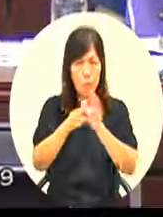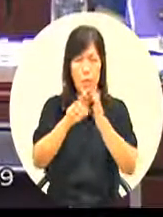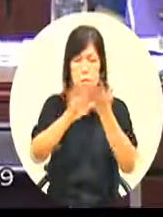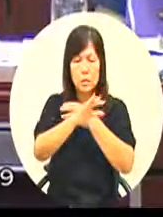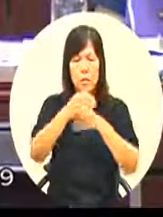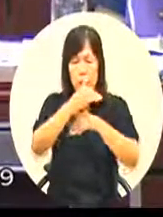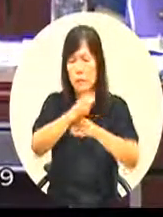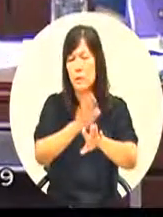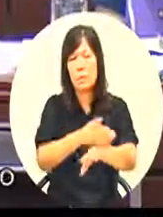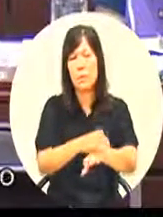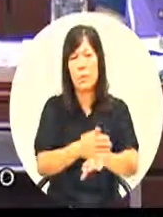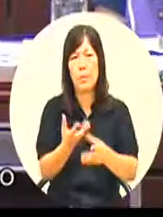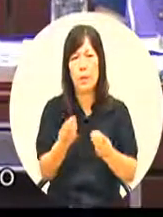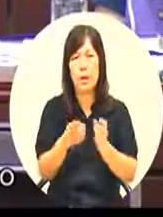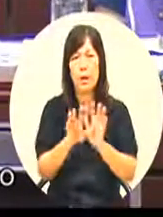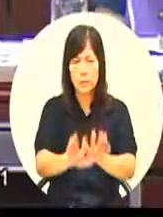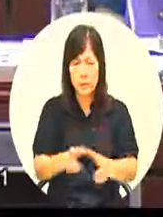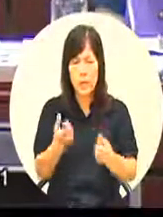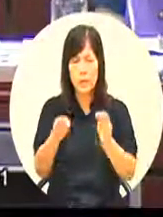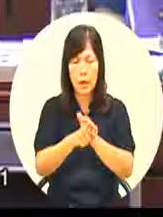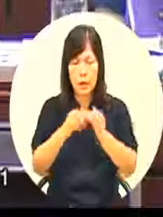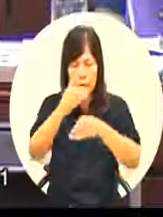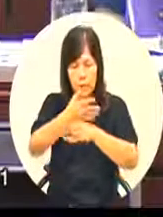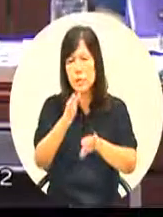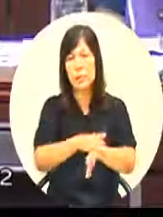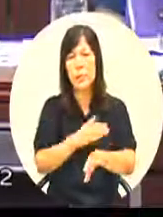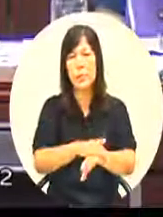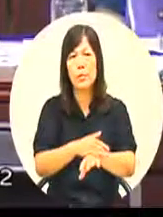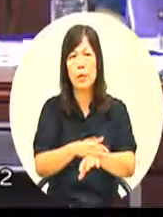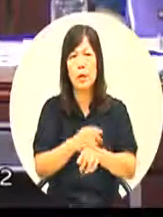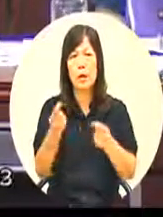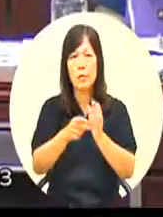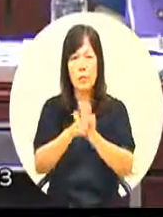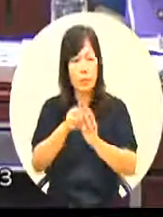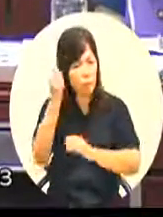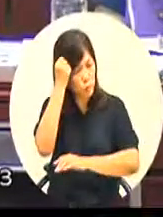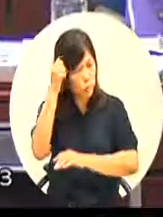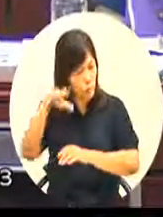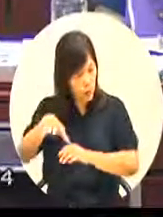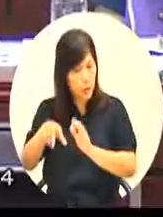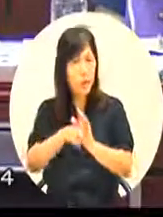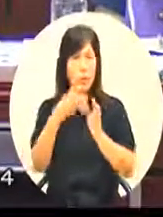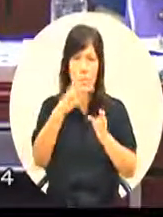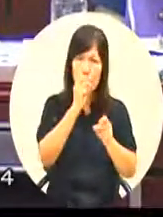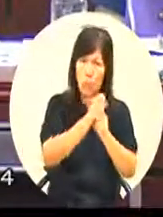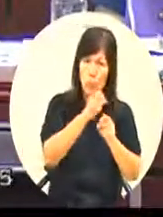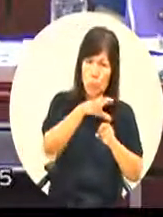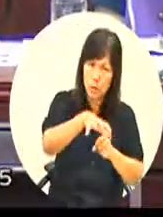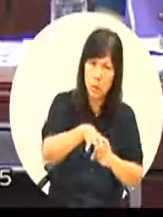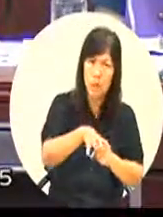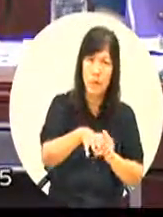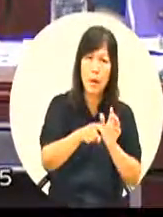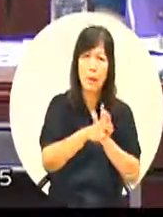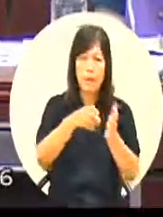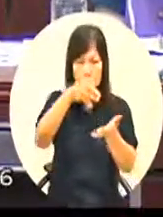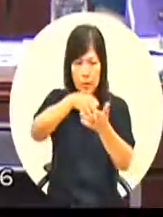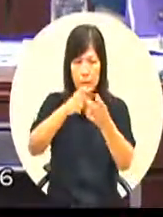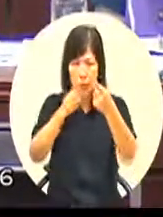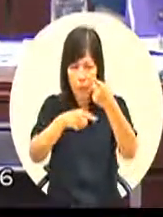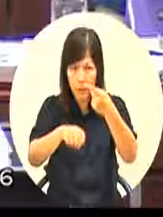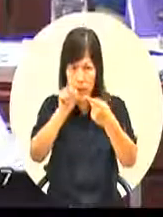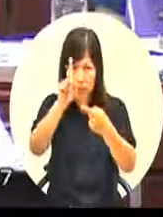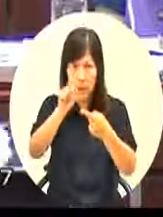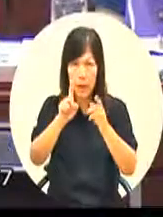区。所以我们目前还是希望不限学区，因为有的是住宅地，有的是工作地，那但是希望只报一元，那大家的